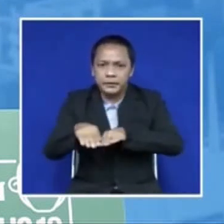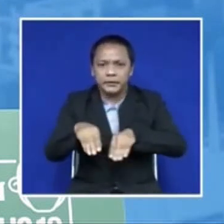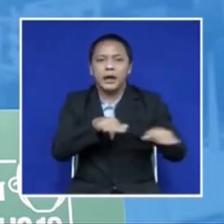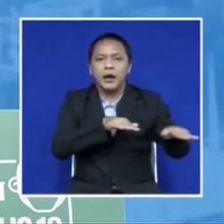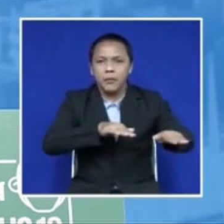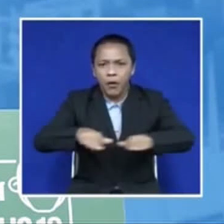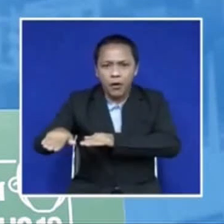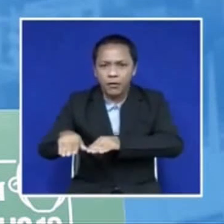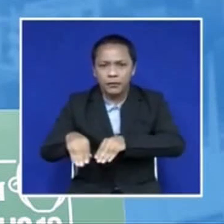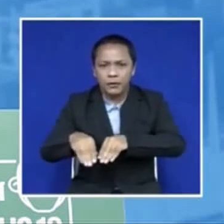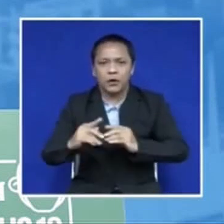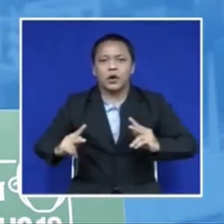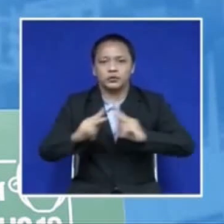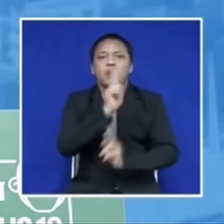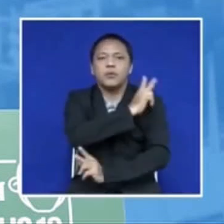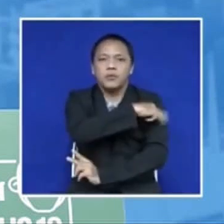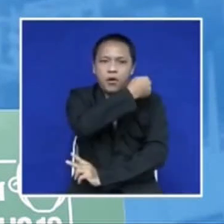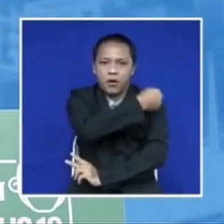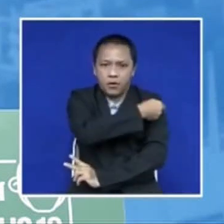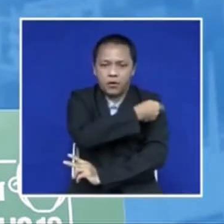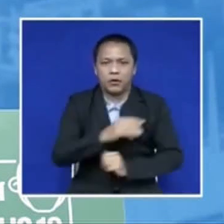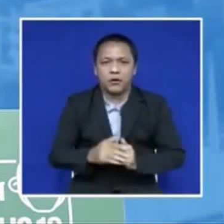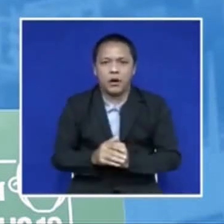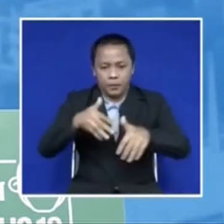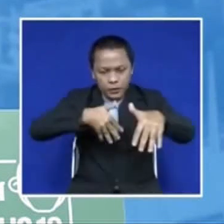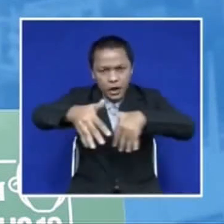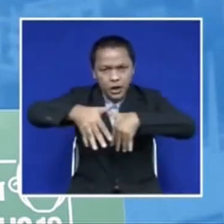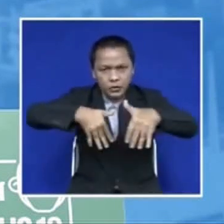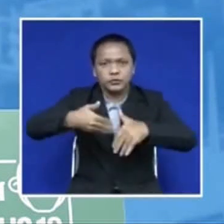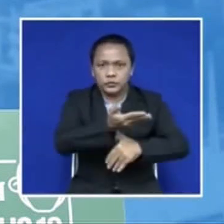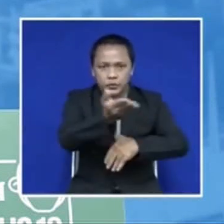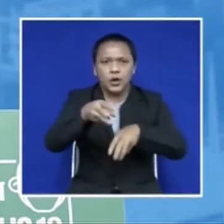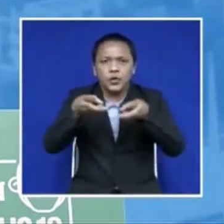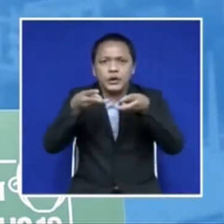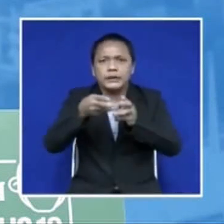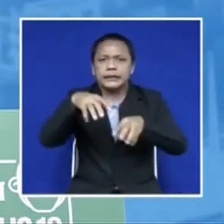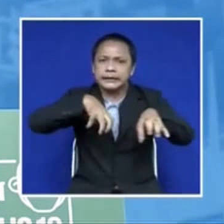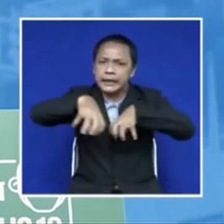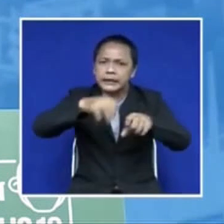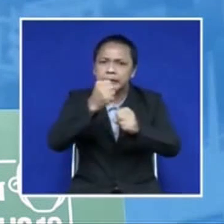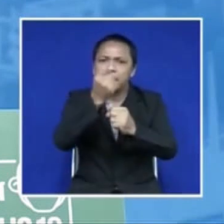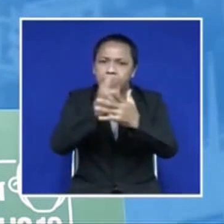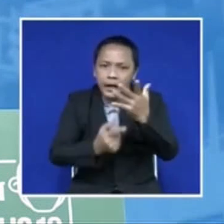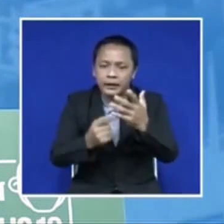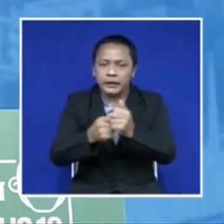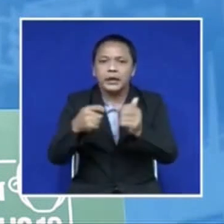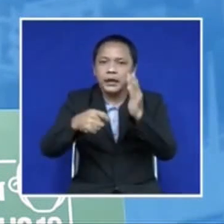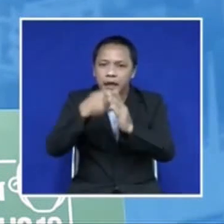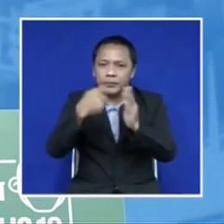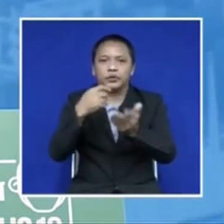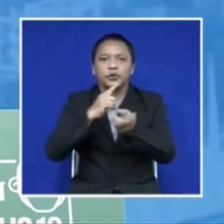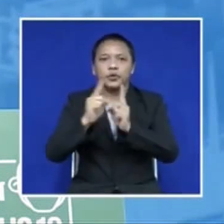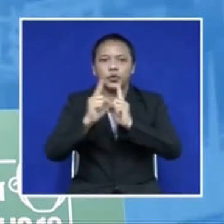พูนบอกว่าเป็นการรายงานผลระยะแรกหลักจากนี้ก็จะมีการรายงานผลระยะต่อไปและคาดว่าผู้ติดเชื้อต้องเพิ่มขึ้นอีก